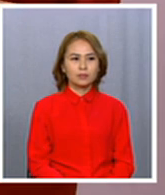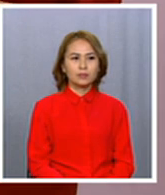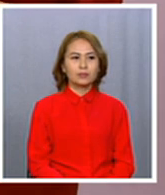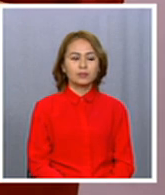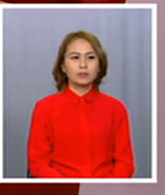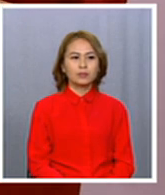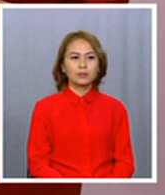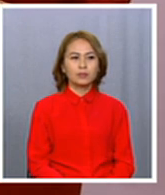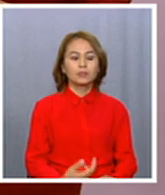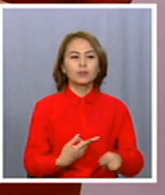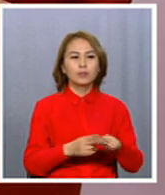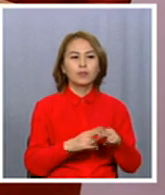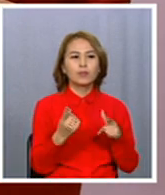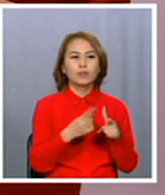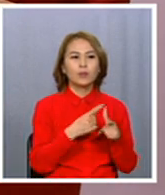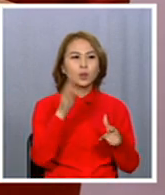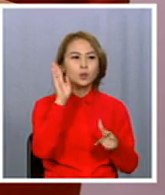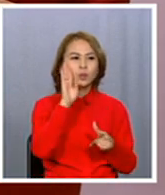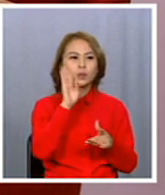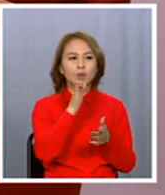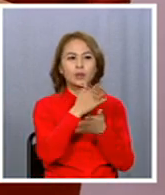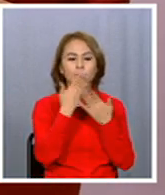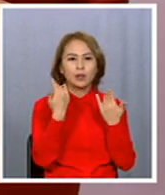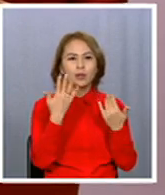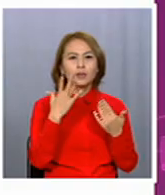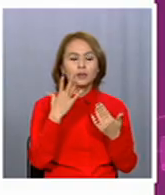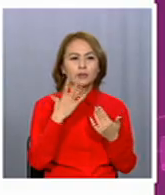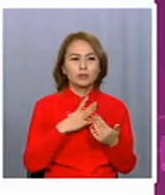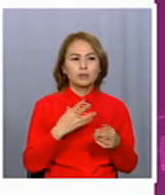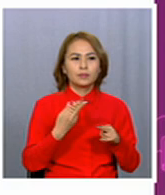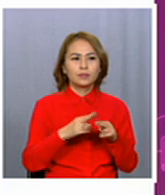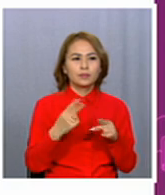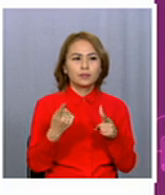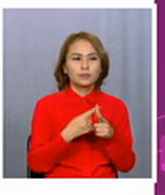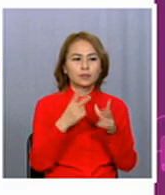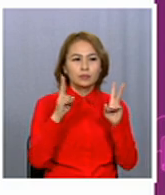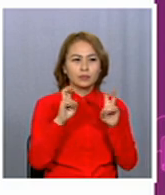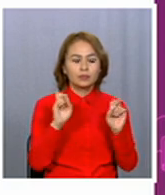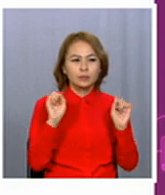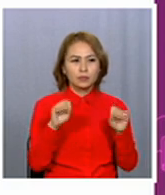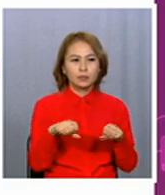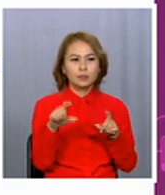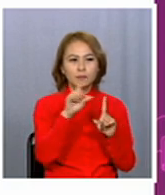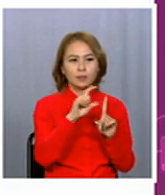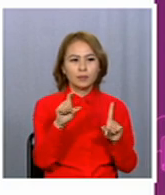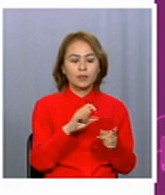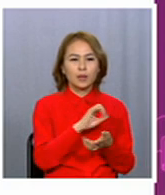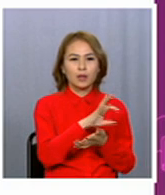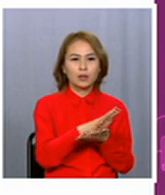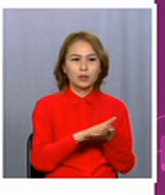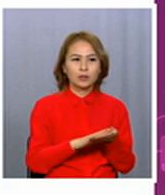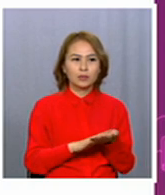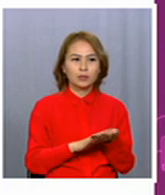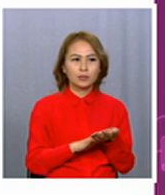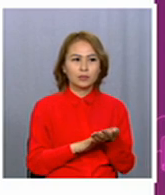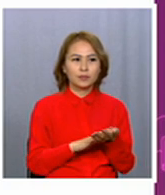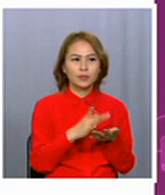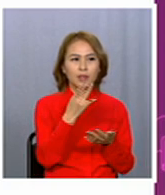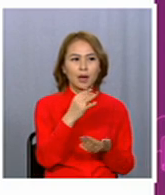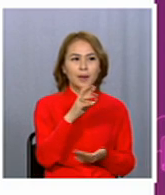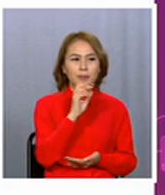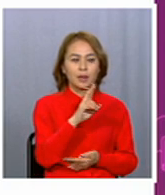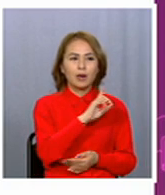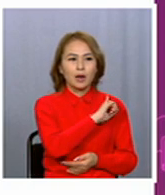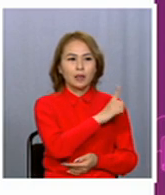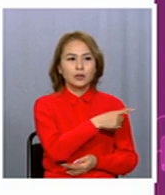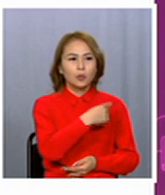Бұл бөлімді сусыздықтан тарығу деп атасақ болады. Мәтінді ары қарай жалғастырып оқиық. Райымбек қатты